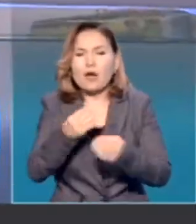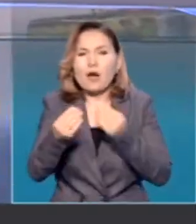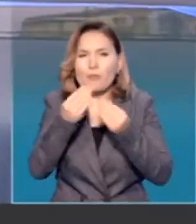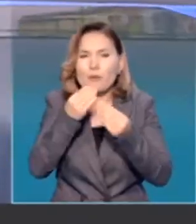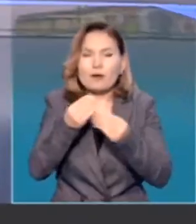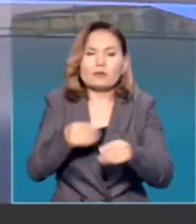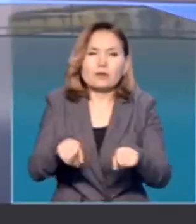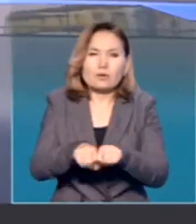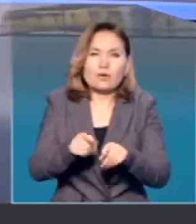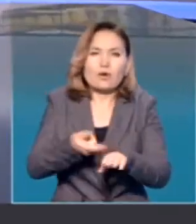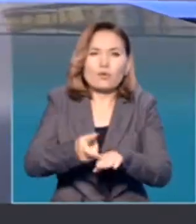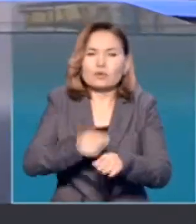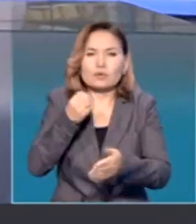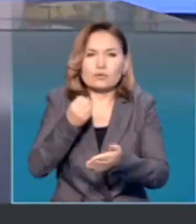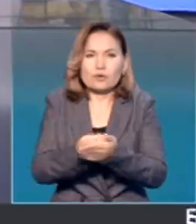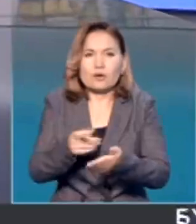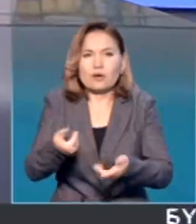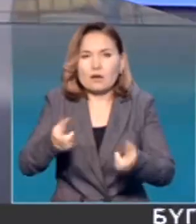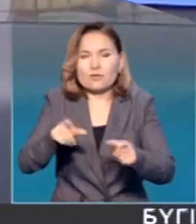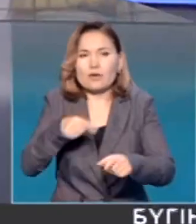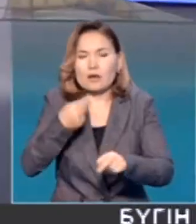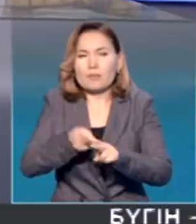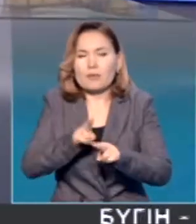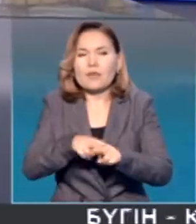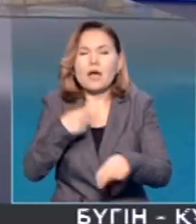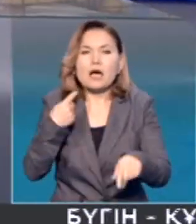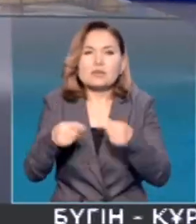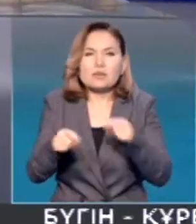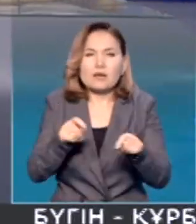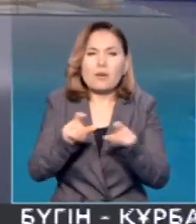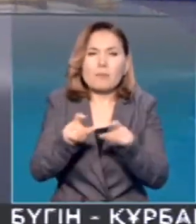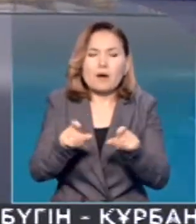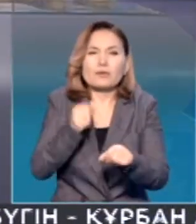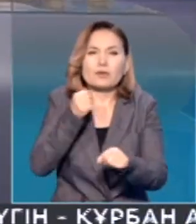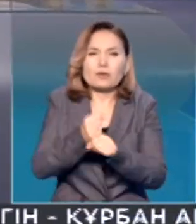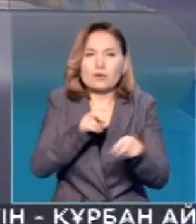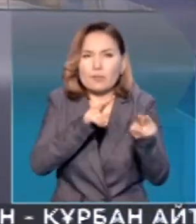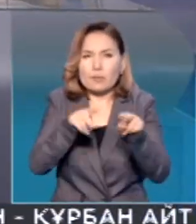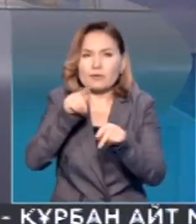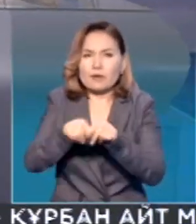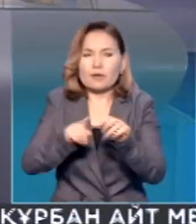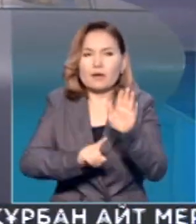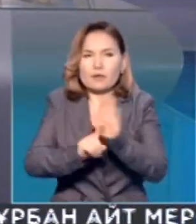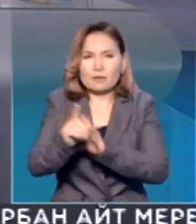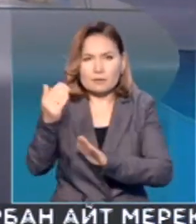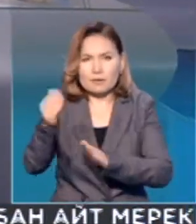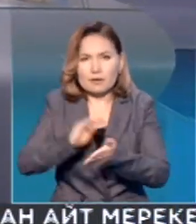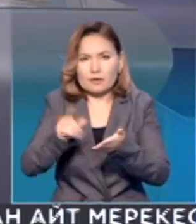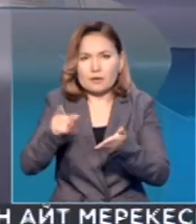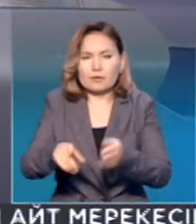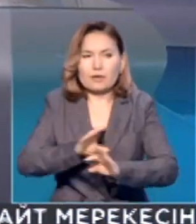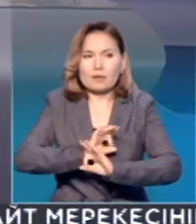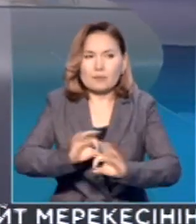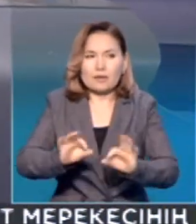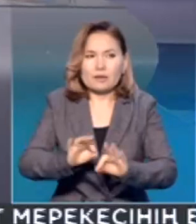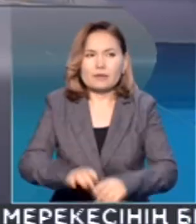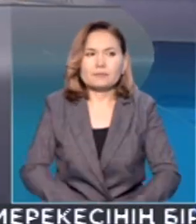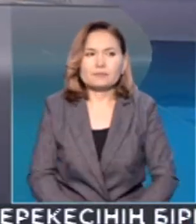Қарапайым тұрғындар бұл қалтаны қағады деп отыр. Ал саудагерлер мен бағаны бақылау тиіс құзырлы мекеме өкілдеріне дейді. Тілші тарқатады.